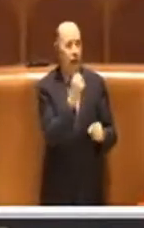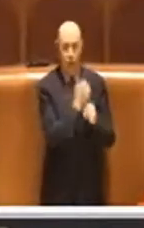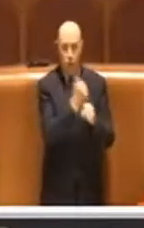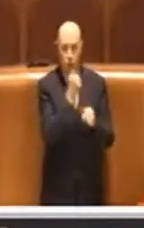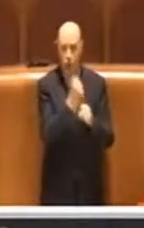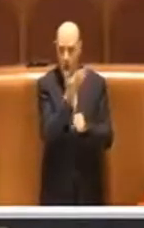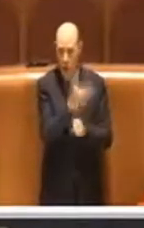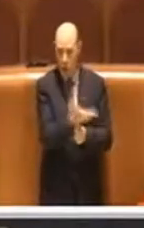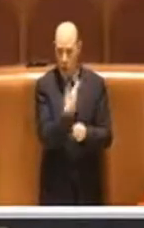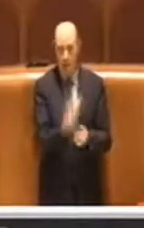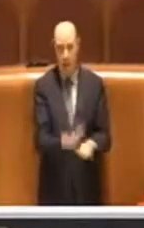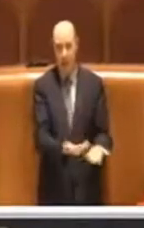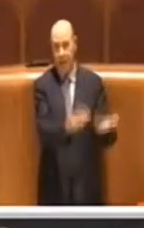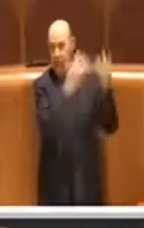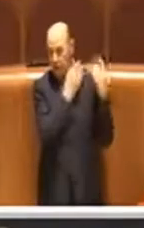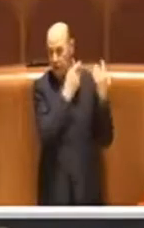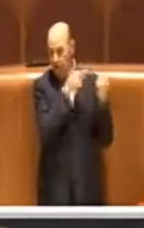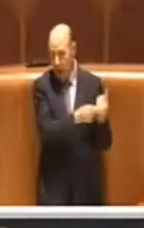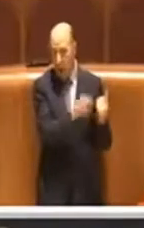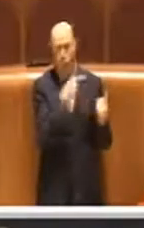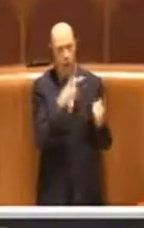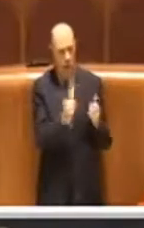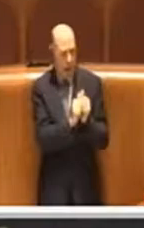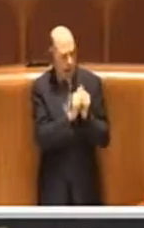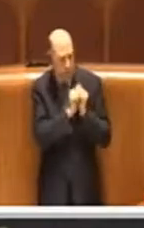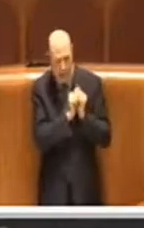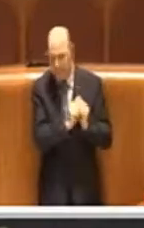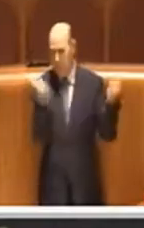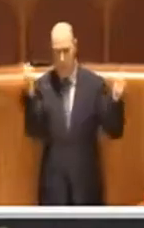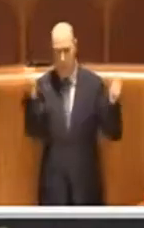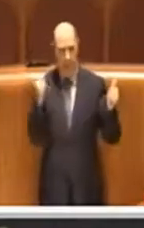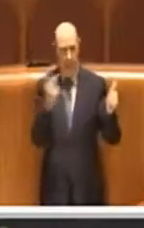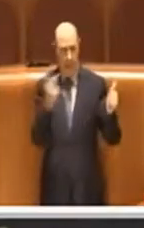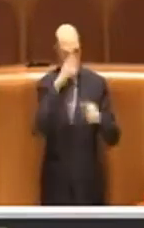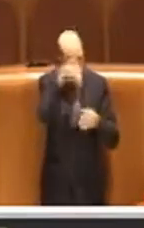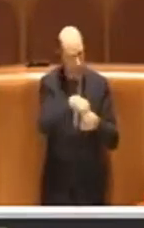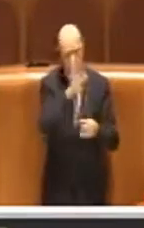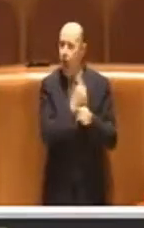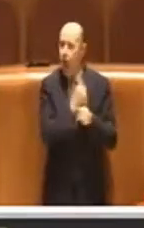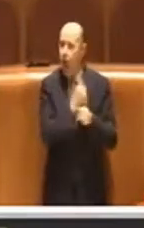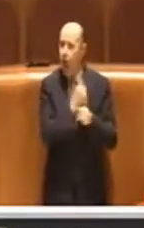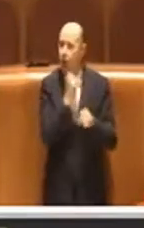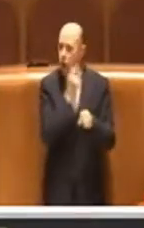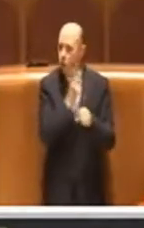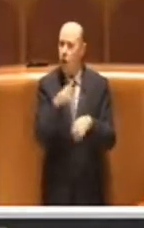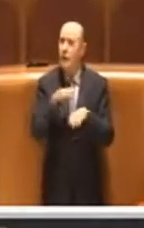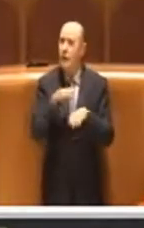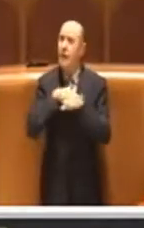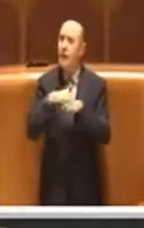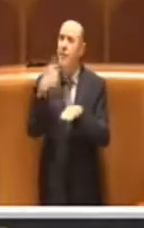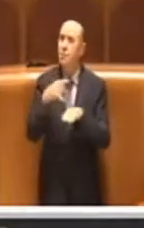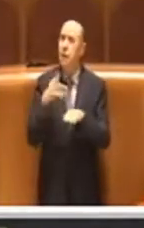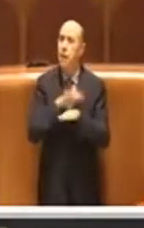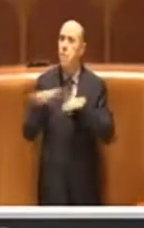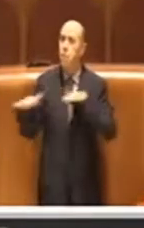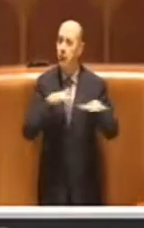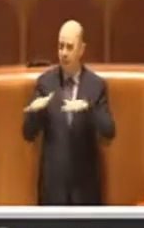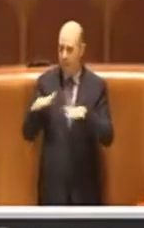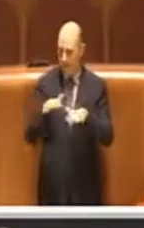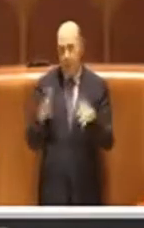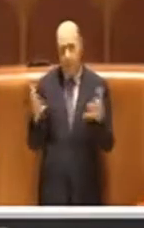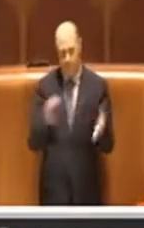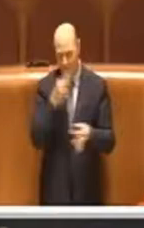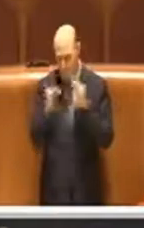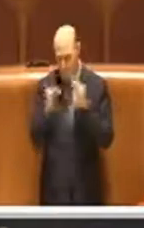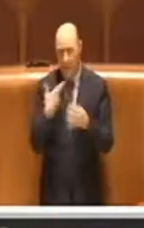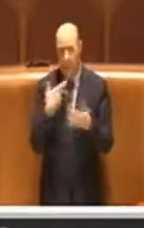a oltre 10 anni fa, una disparità all'interno dei lavoratori, all'interno di Roma Servizi per la mobilità. In